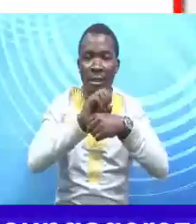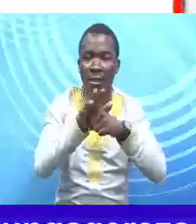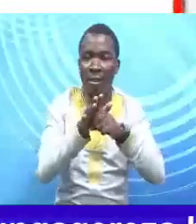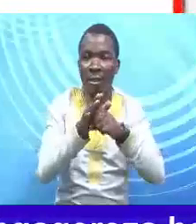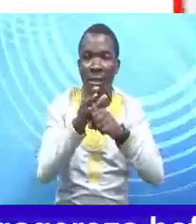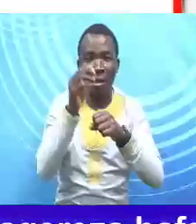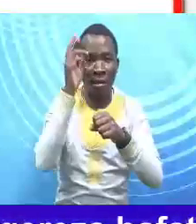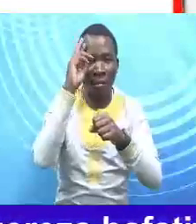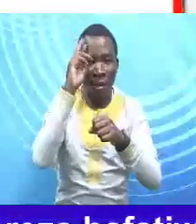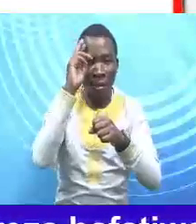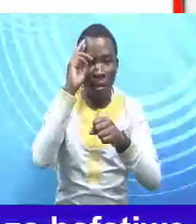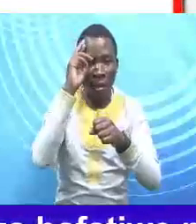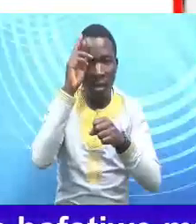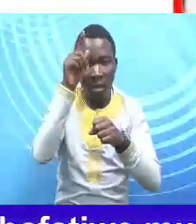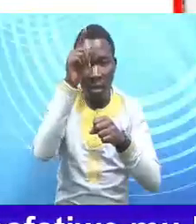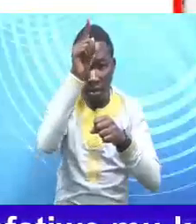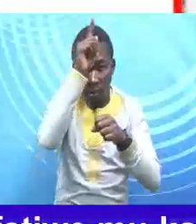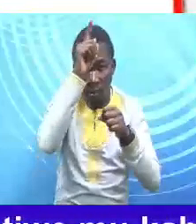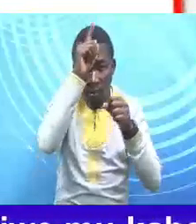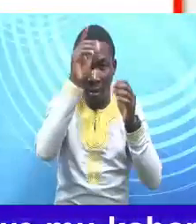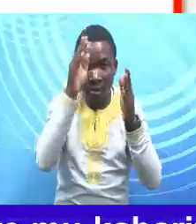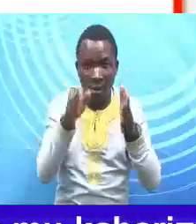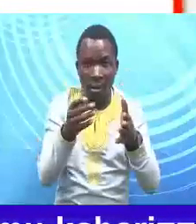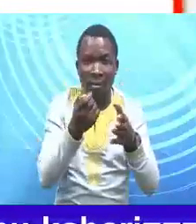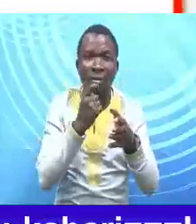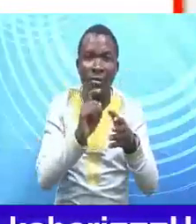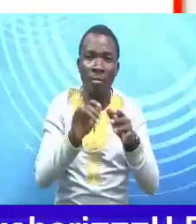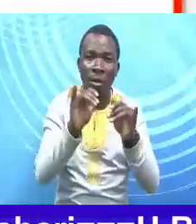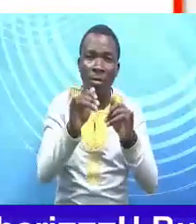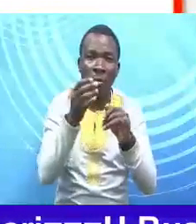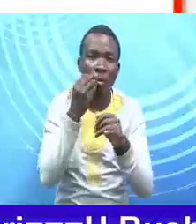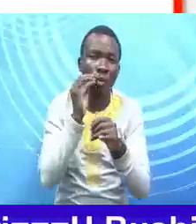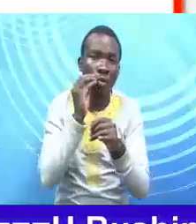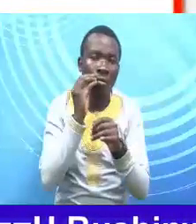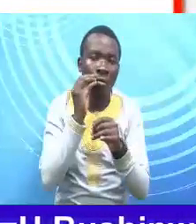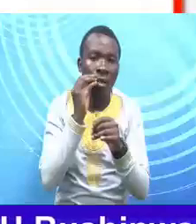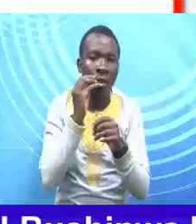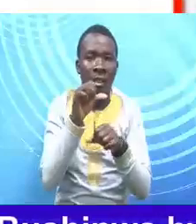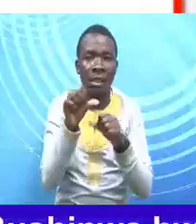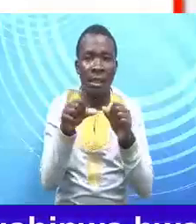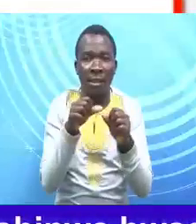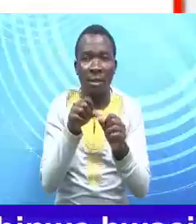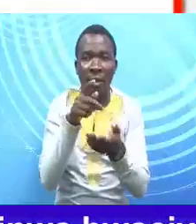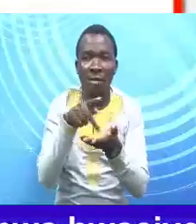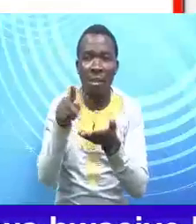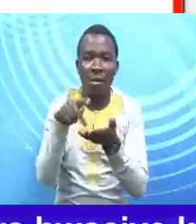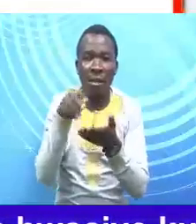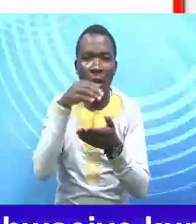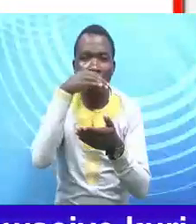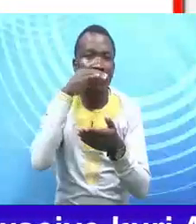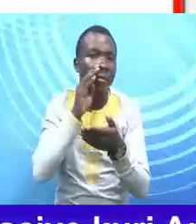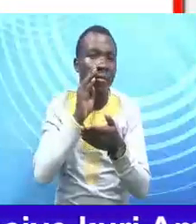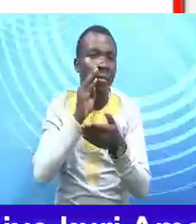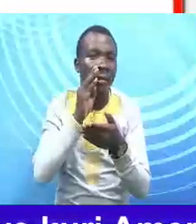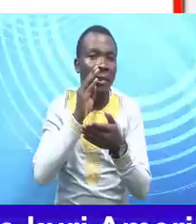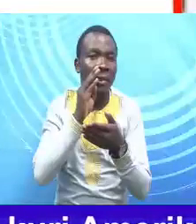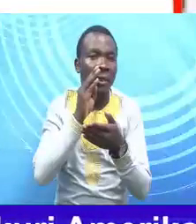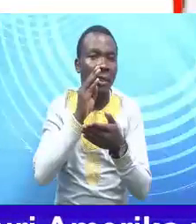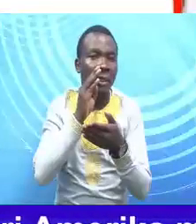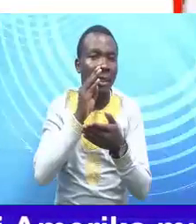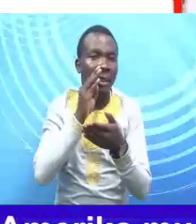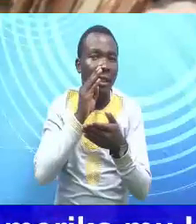ko abaturage bagomba kuguma mu ngo n'ibijyanye no kurangura mu bucuruzi bw'ibiryo gusa nta